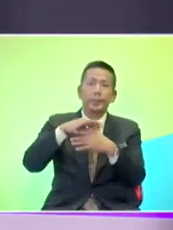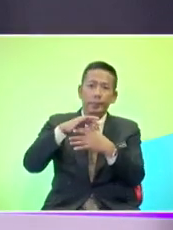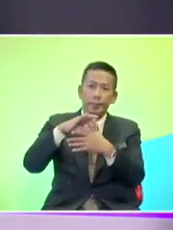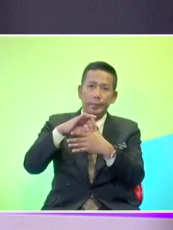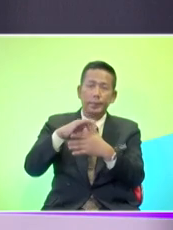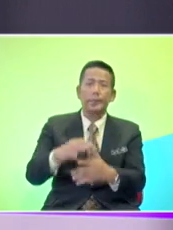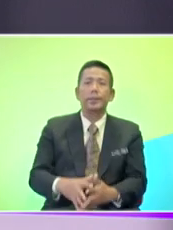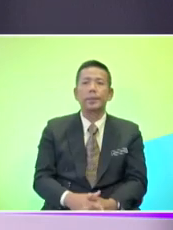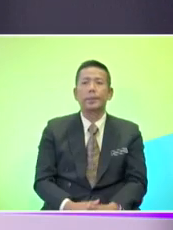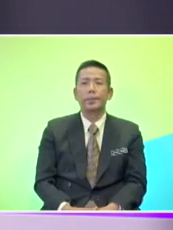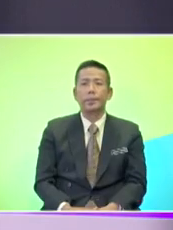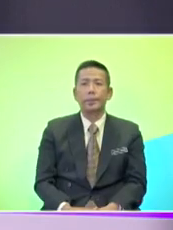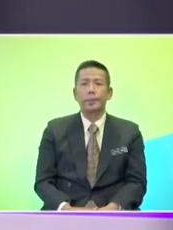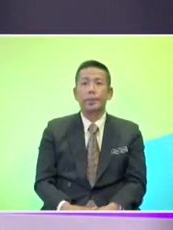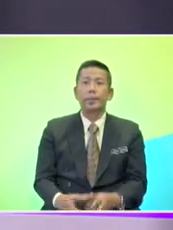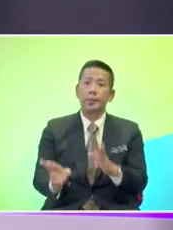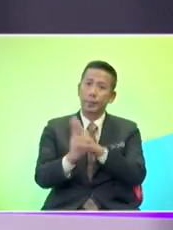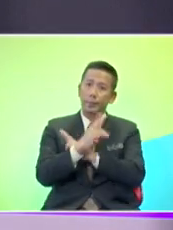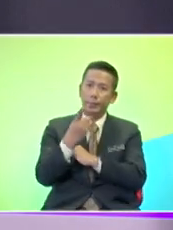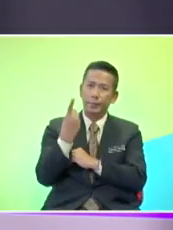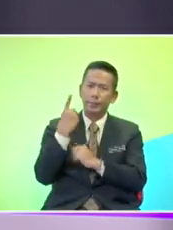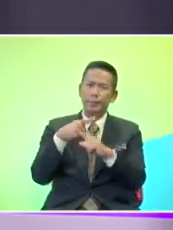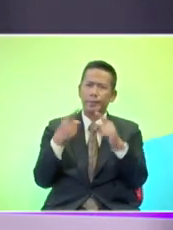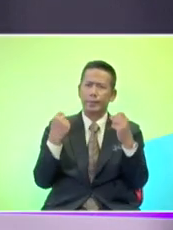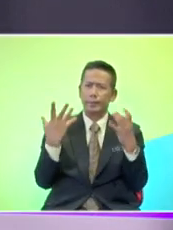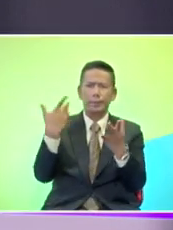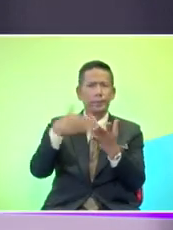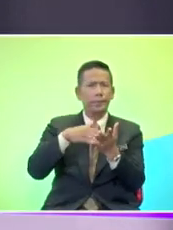prestasi banyak lagi